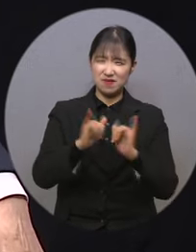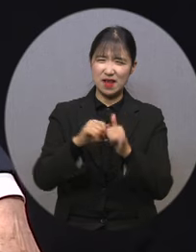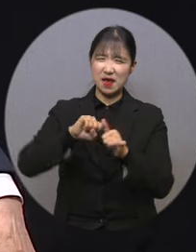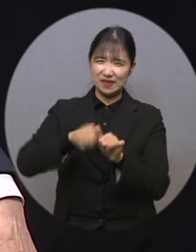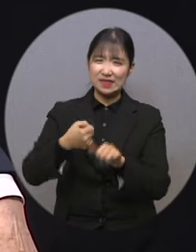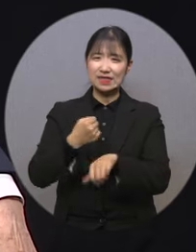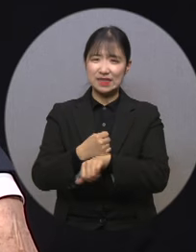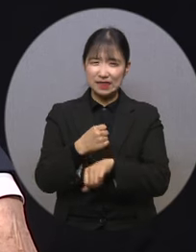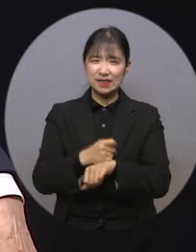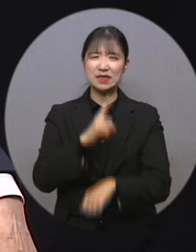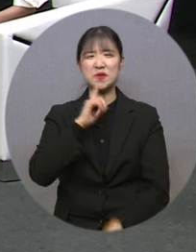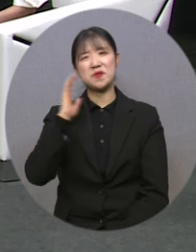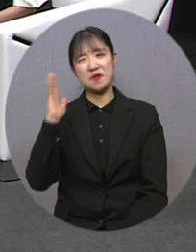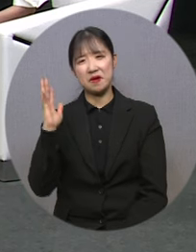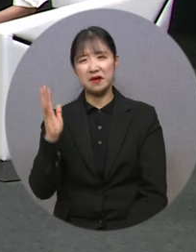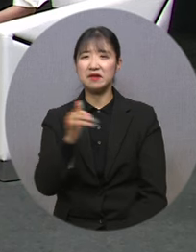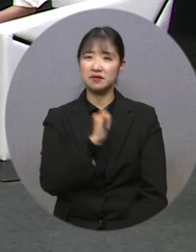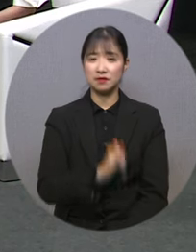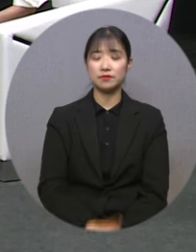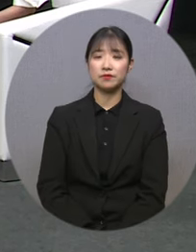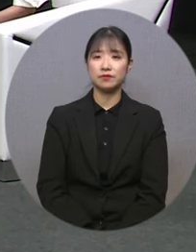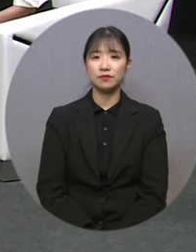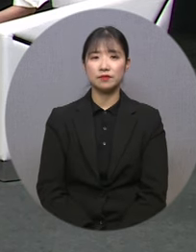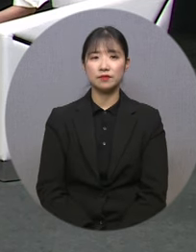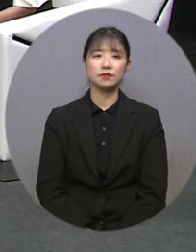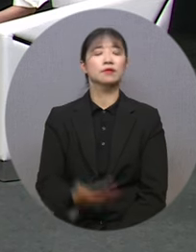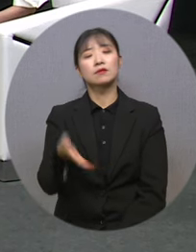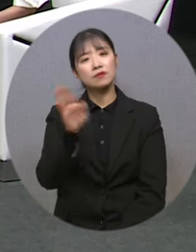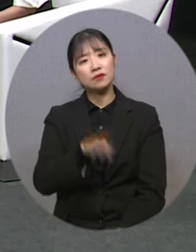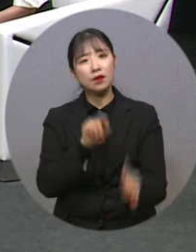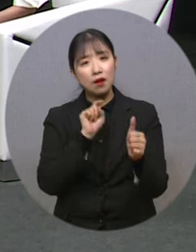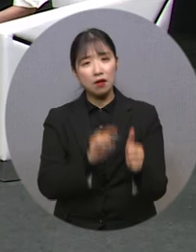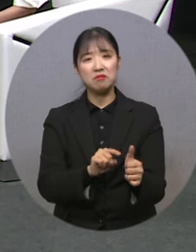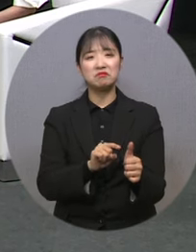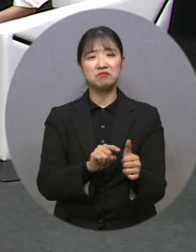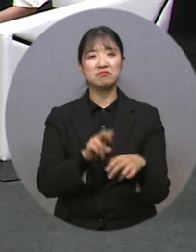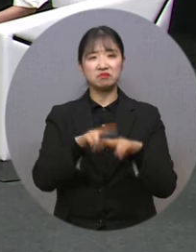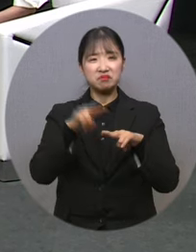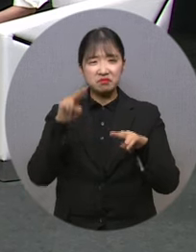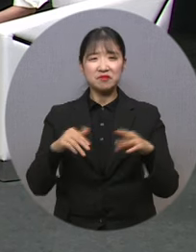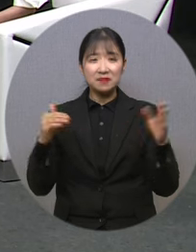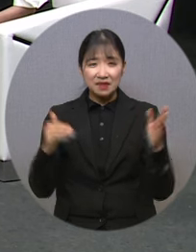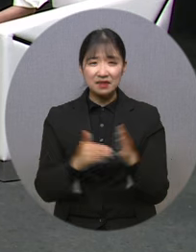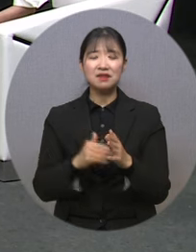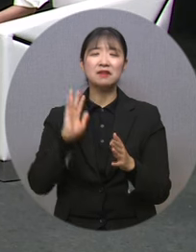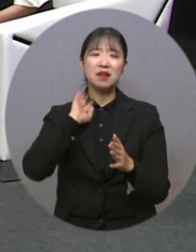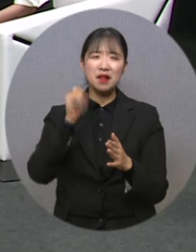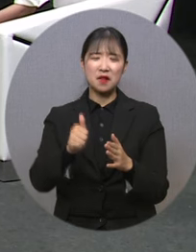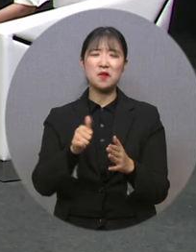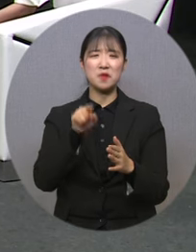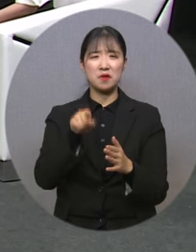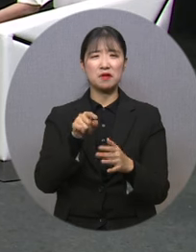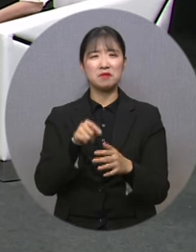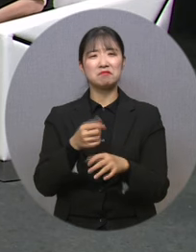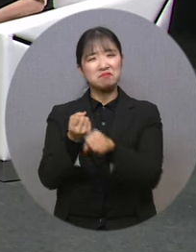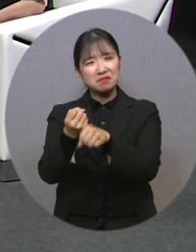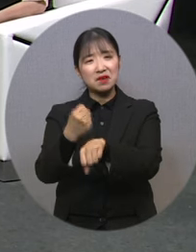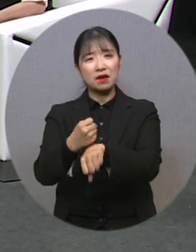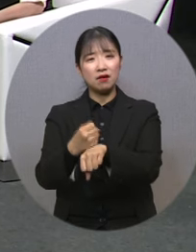이렇게 공공연히 떠들어요. 그러면 이 사람이 물러난 대통령 가지고 물고 늘어지면